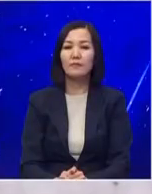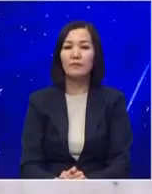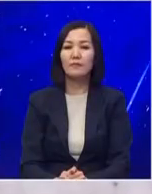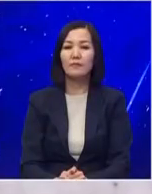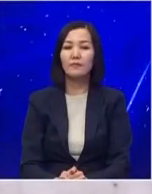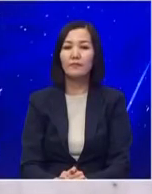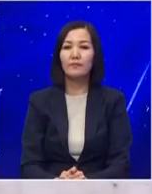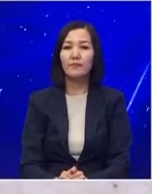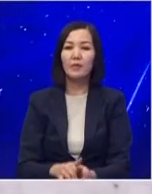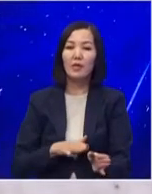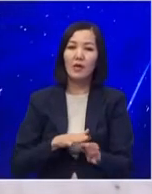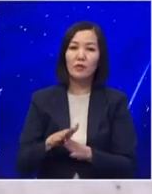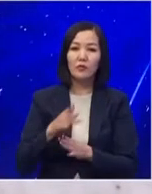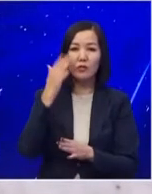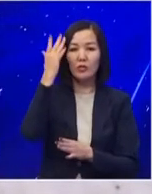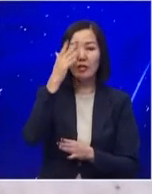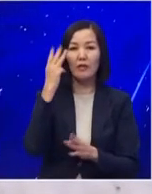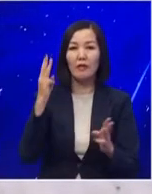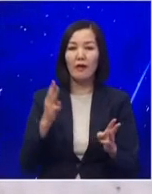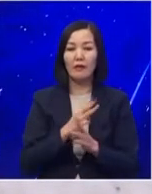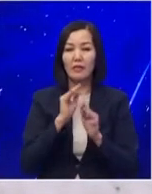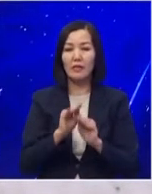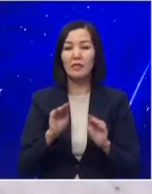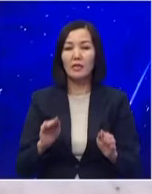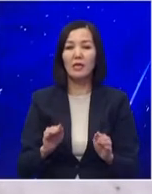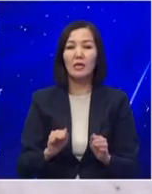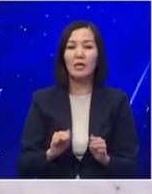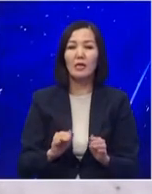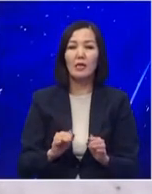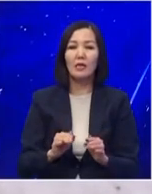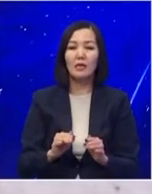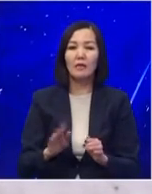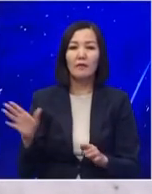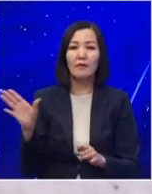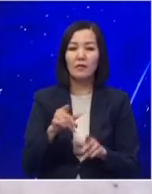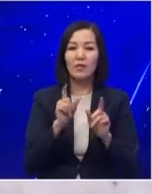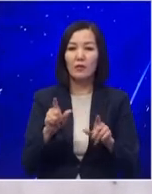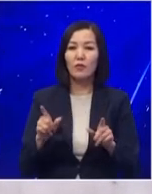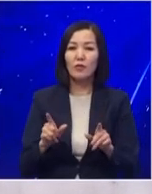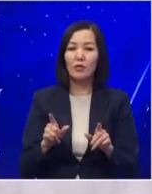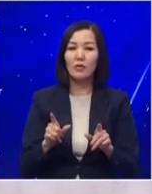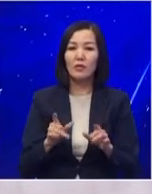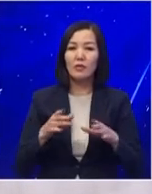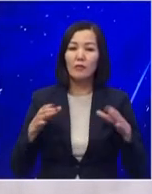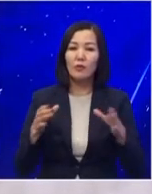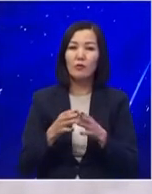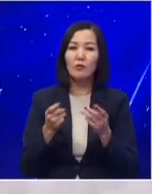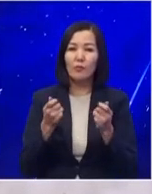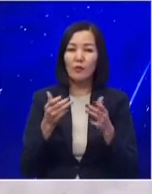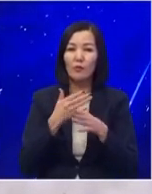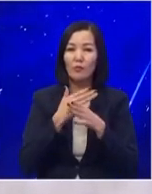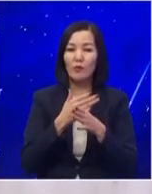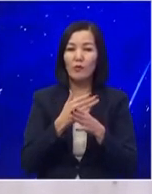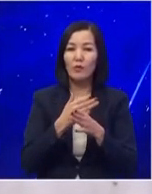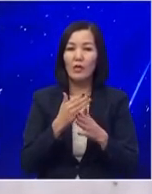осуществили желание детей но если все люди собираются вот так вот по немногу понемногу и